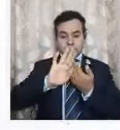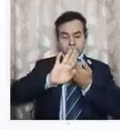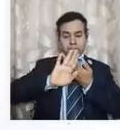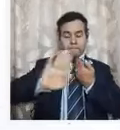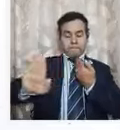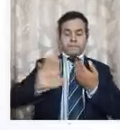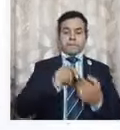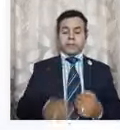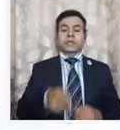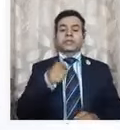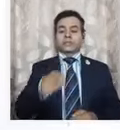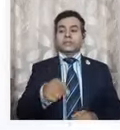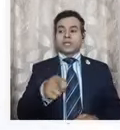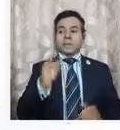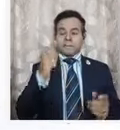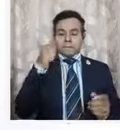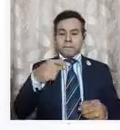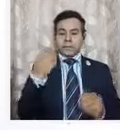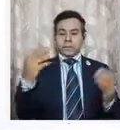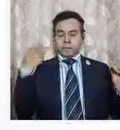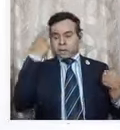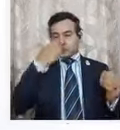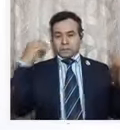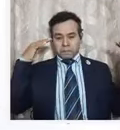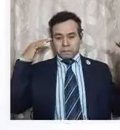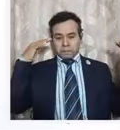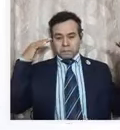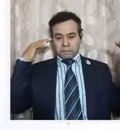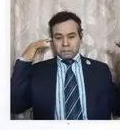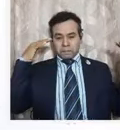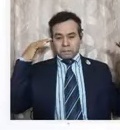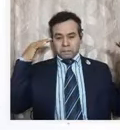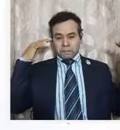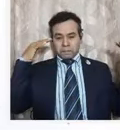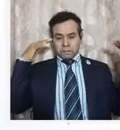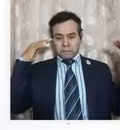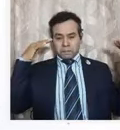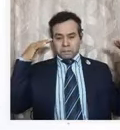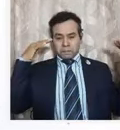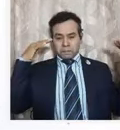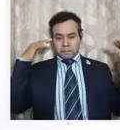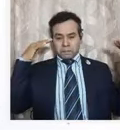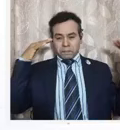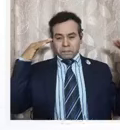যেমন যাদের দীর্ঘদিন কোনো ব্যাধি আছে, অসংক্রামক ব্যাধি আছে, যেমন উচ্চ রক্তচাপ,